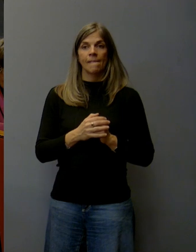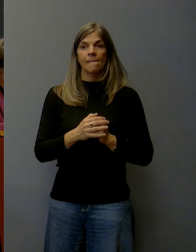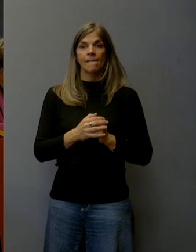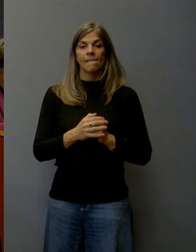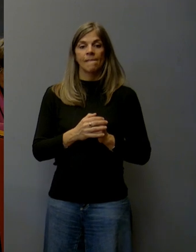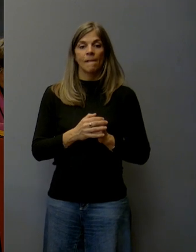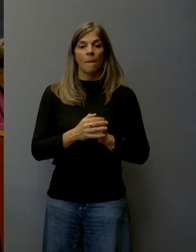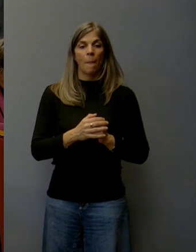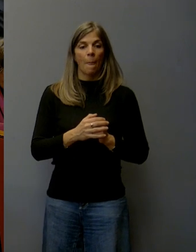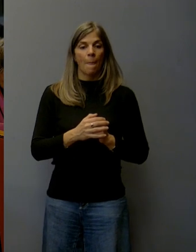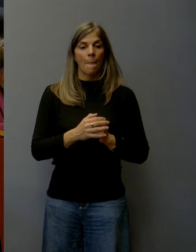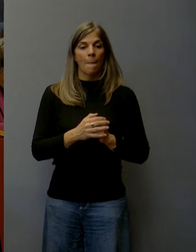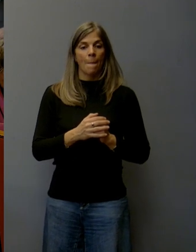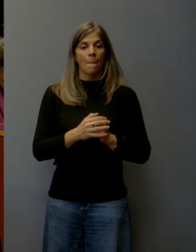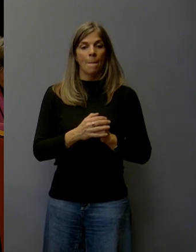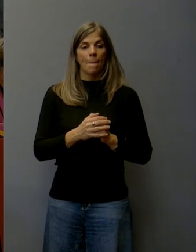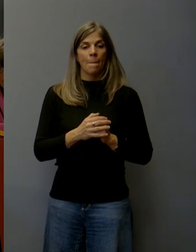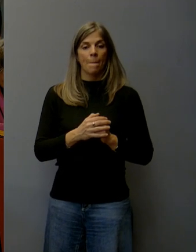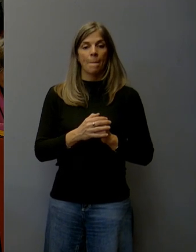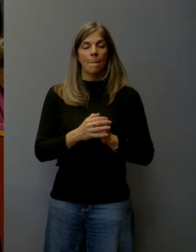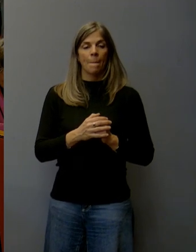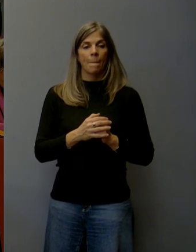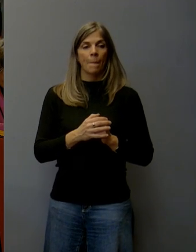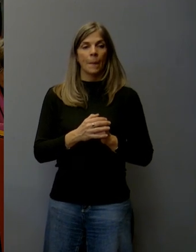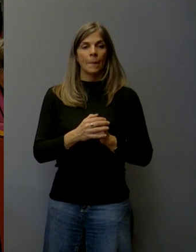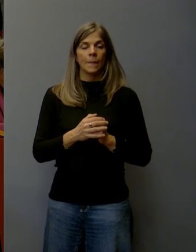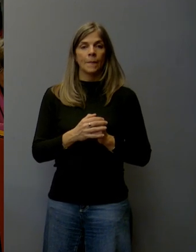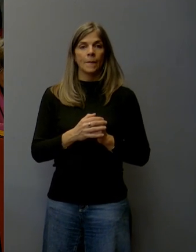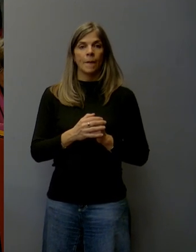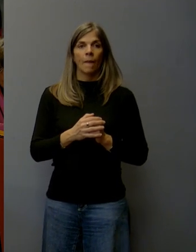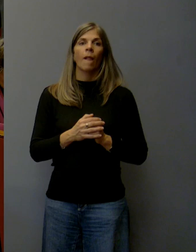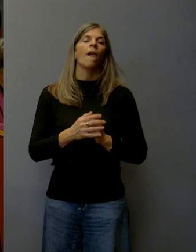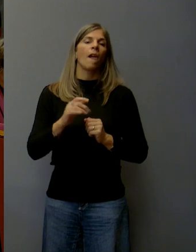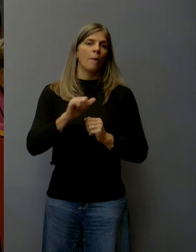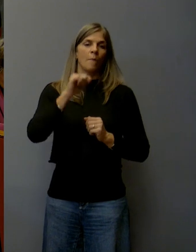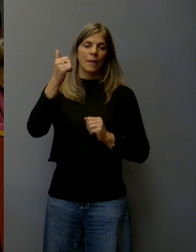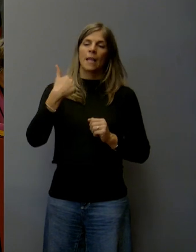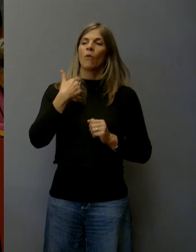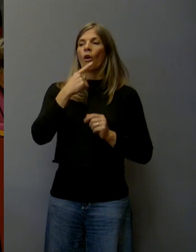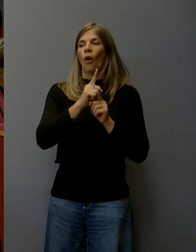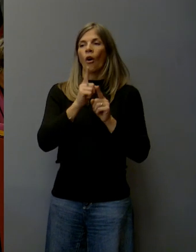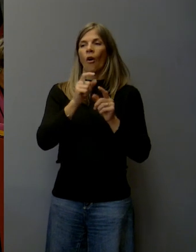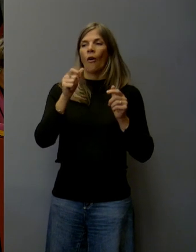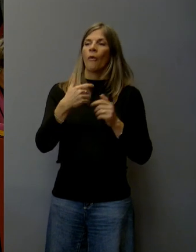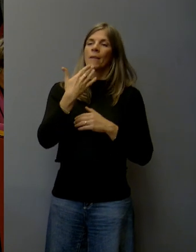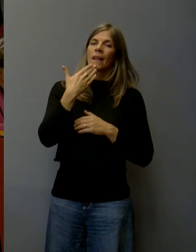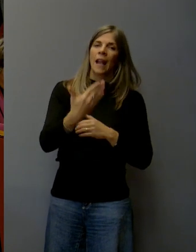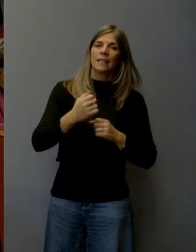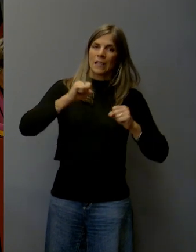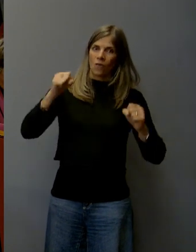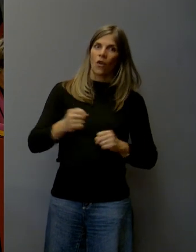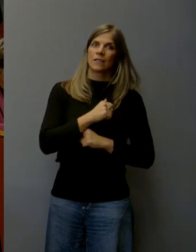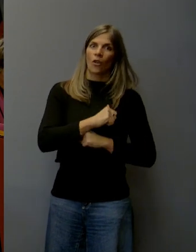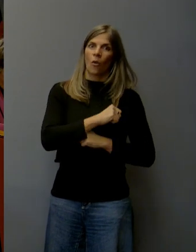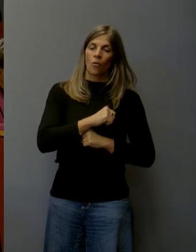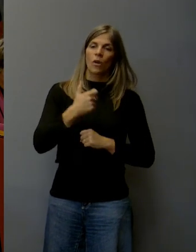precedenti del del comune soprattutto durante la pandemia Perché alcuni giustamente avevano sottolineato